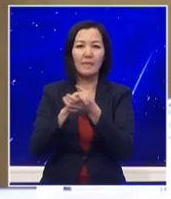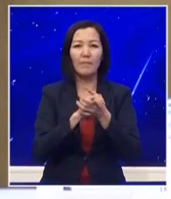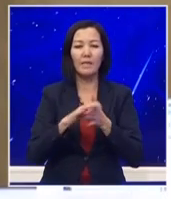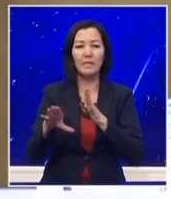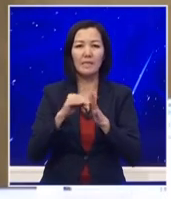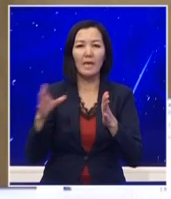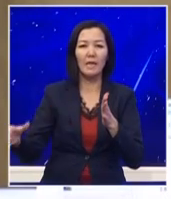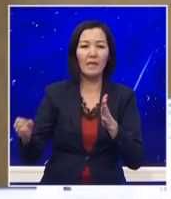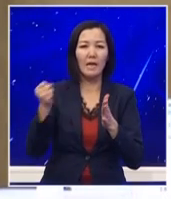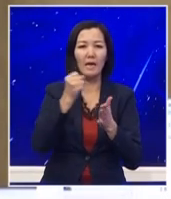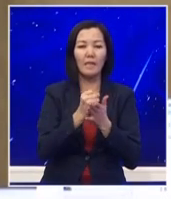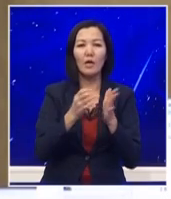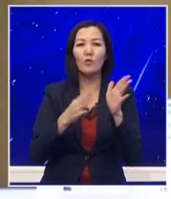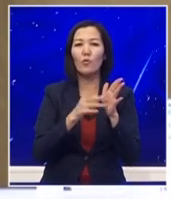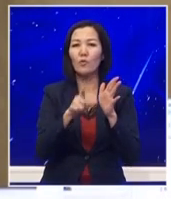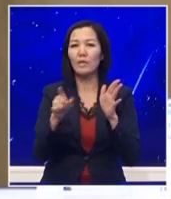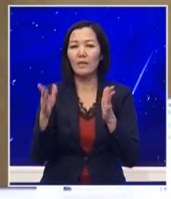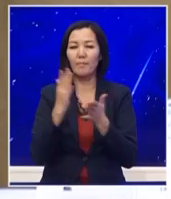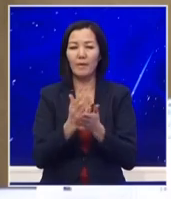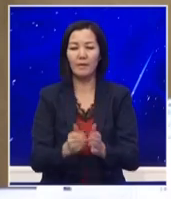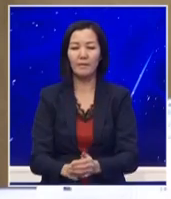ассамблеясынан сайланған 9 депутат бар.